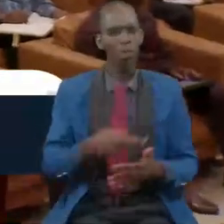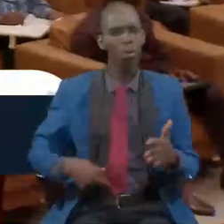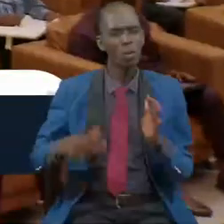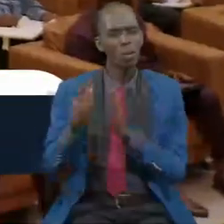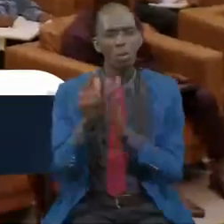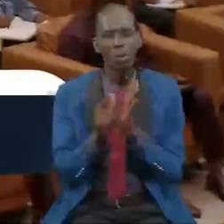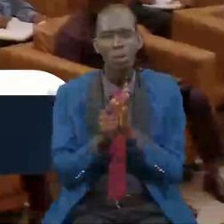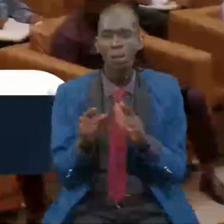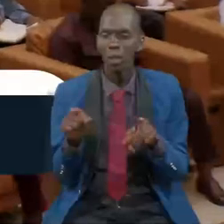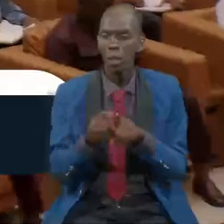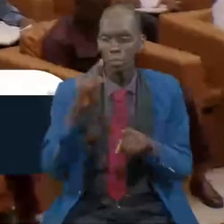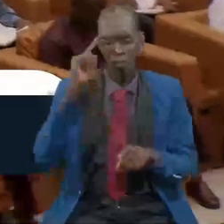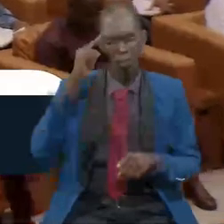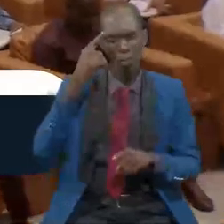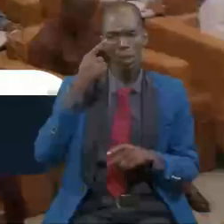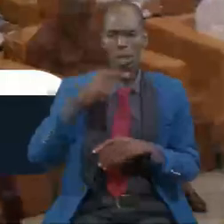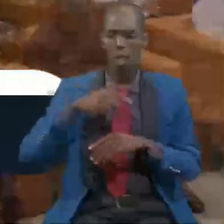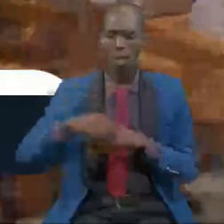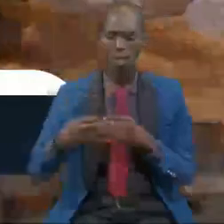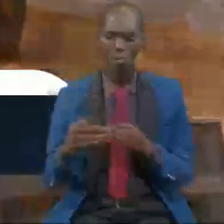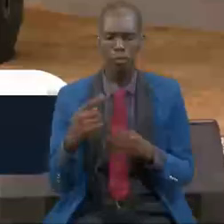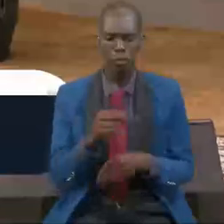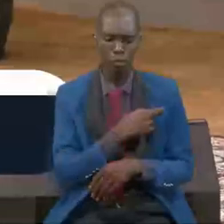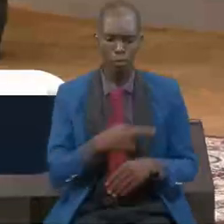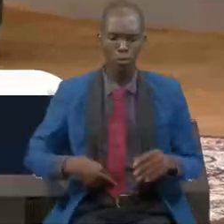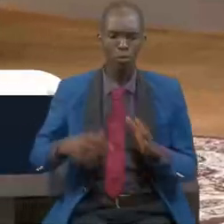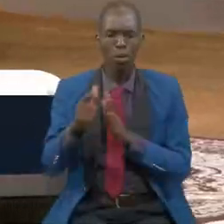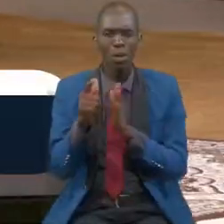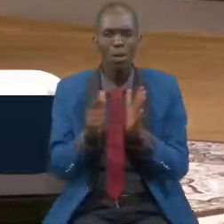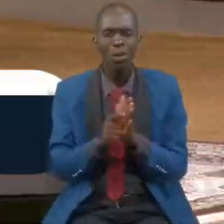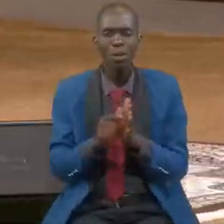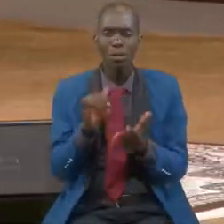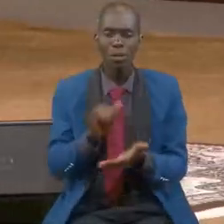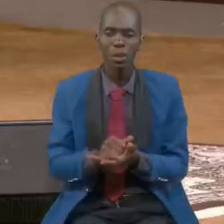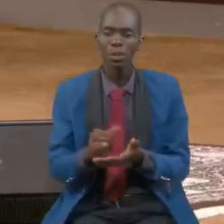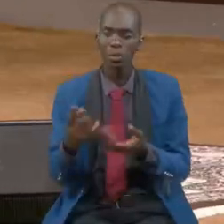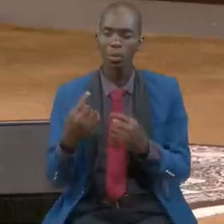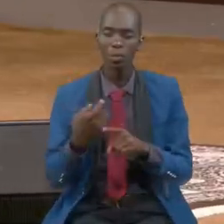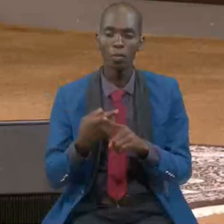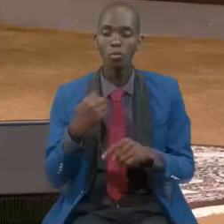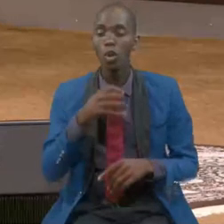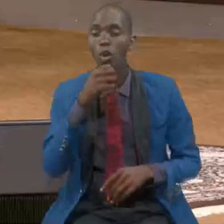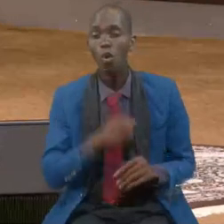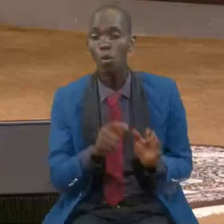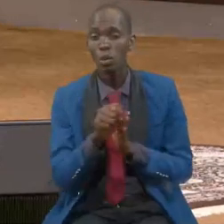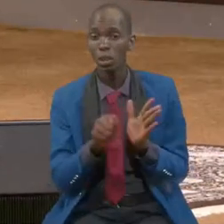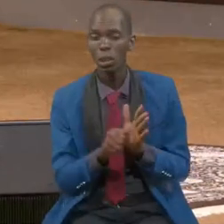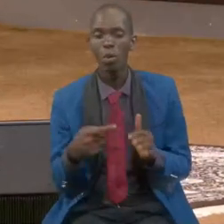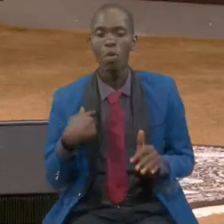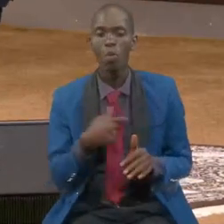la loi royale, comme nous pensons à la loi venant de l'Ancien Testament, il y a les lois